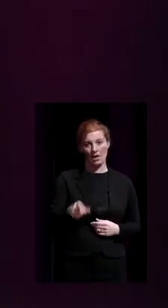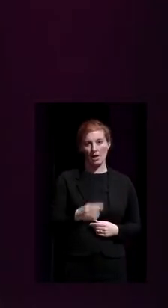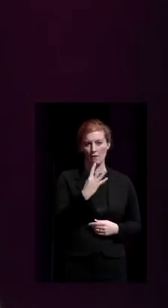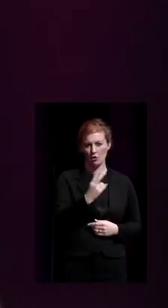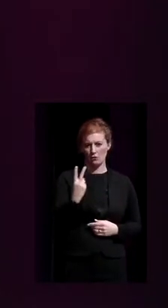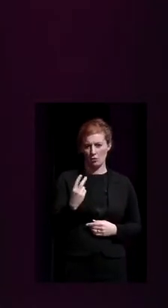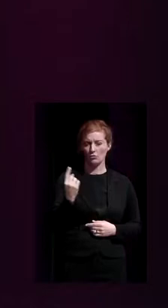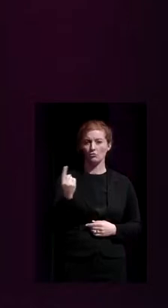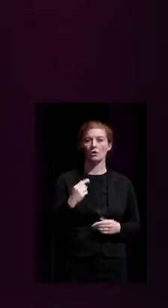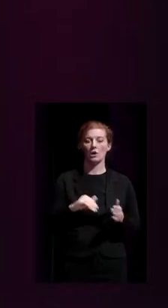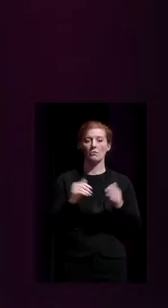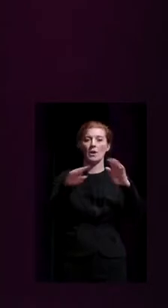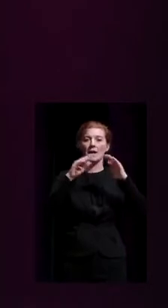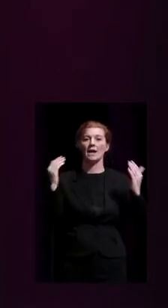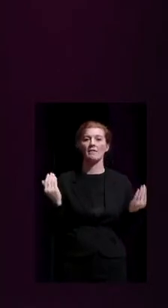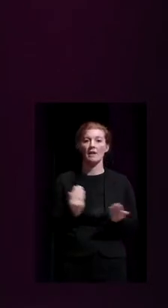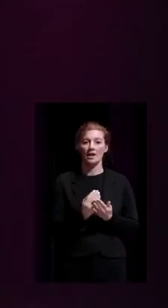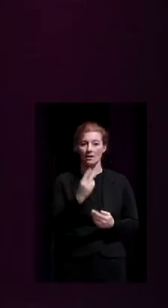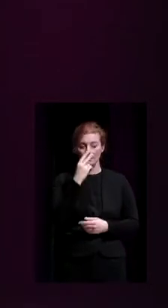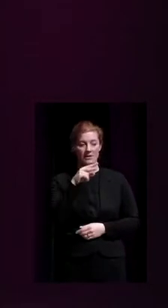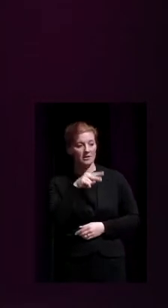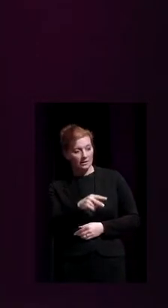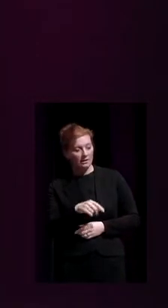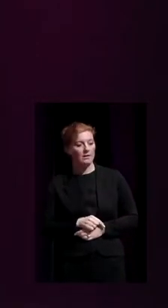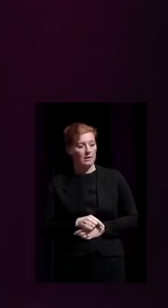världen, vi såg ju detta som en